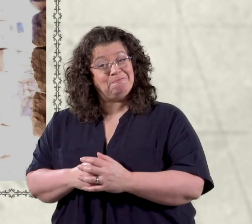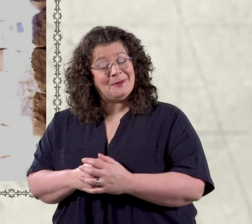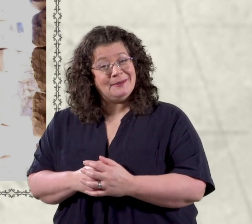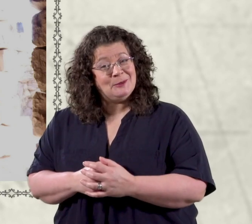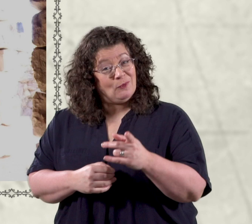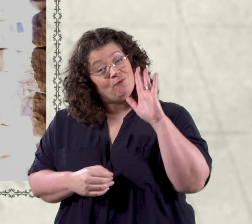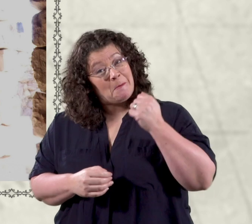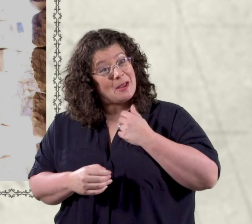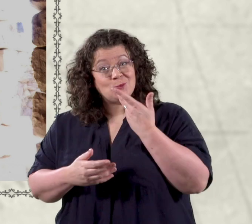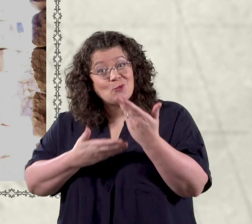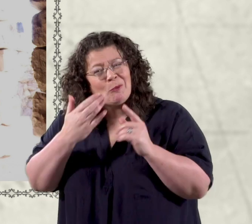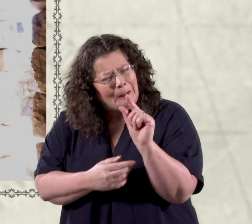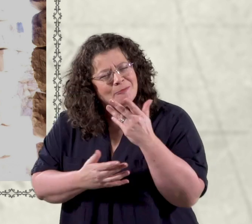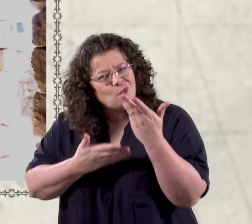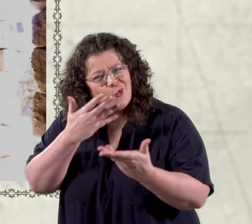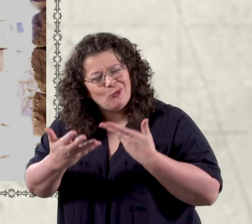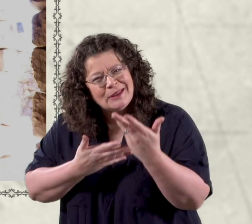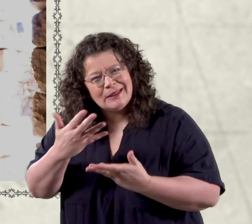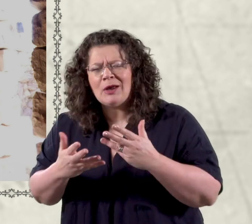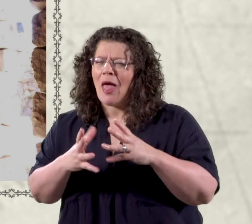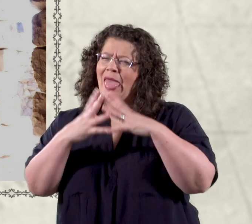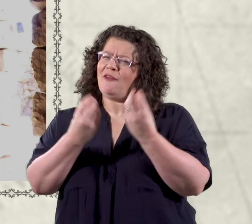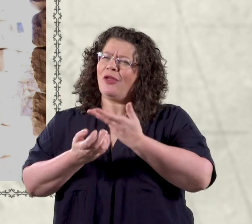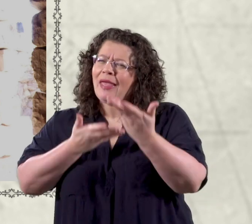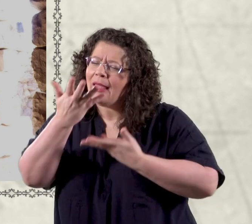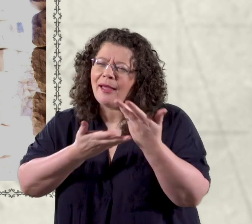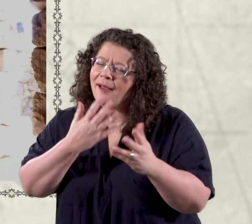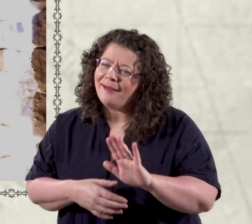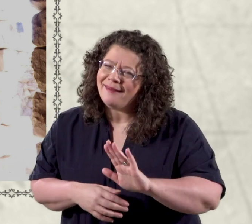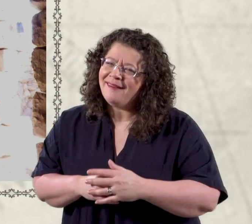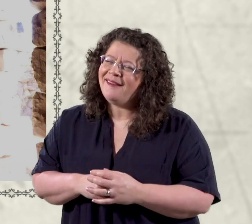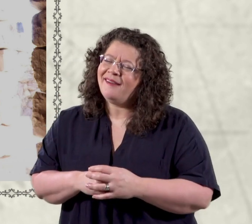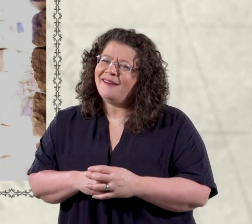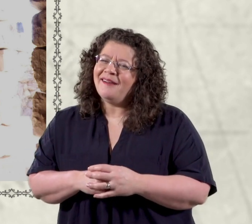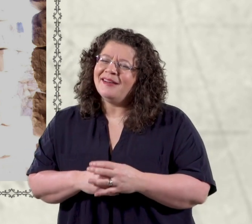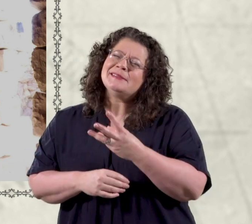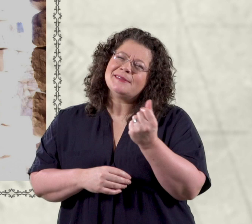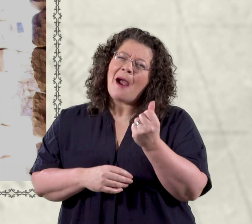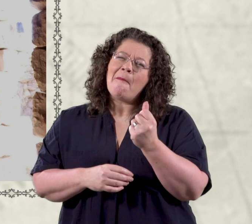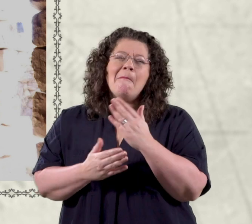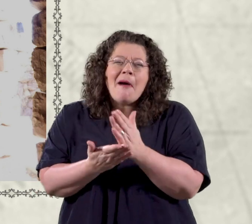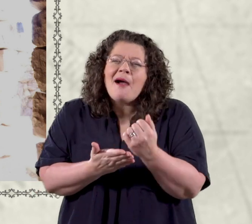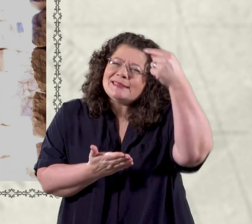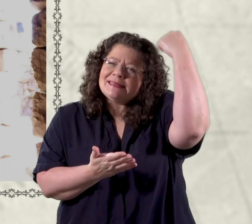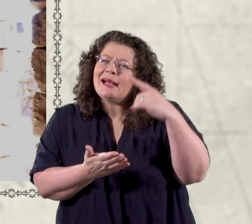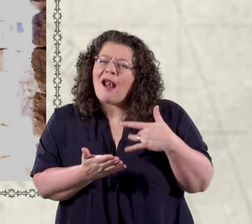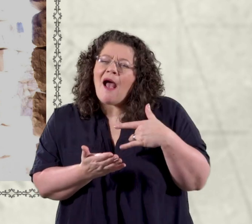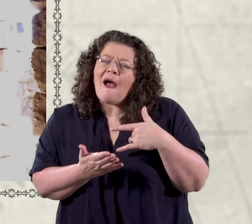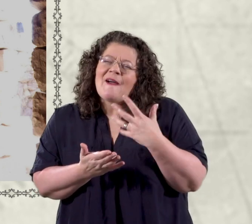Fedrai'm datgelu'r cwbl amdana i wyddoch chi. Mae rhaid i rywfaint o fywyd sant barhau yn